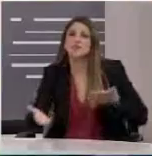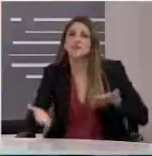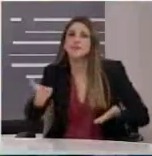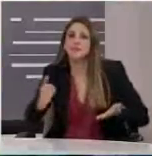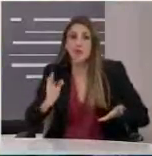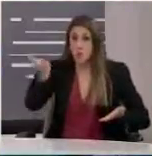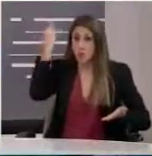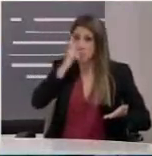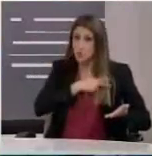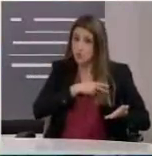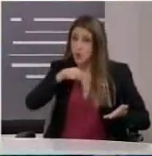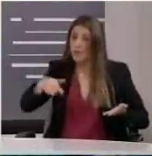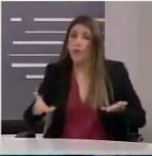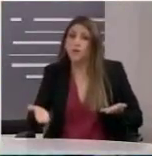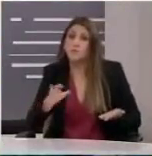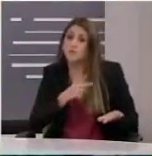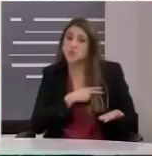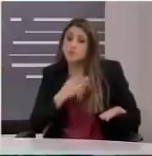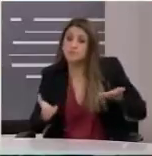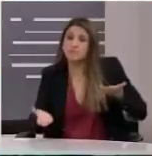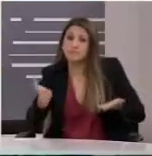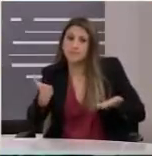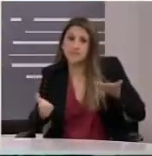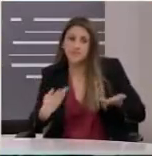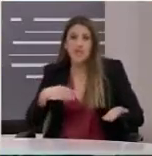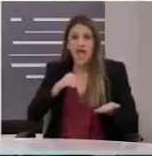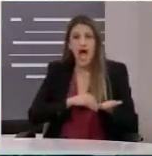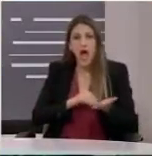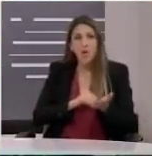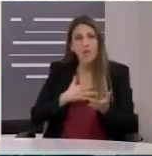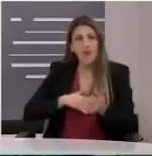Και θα ήθελα επίσης, κύριε Μητσοτάκη, να σας πω το εξής.